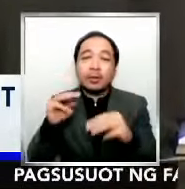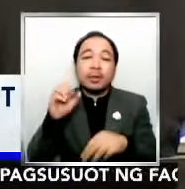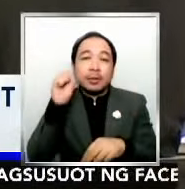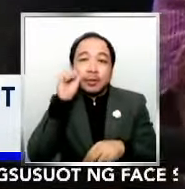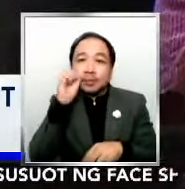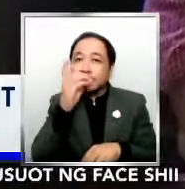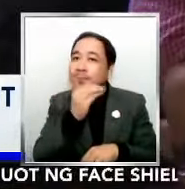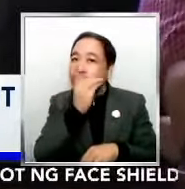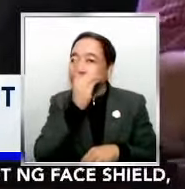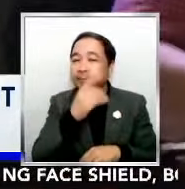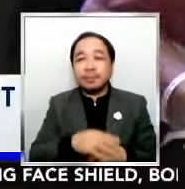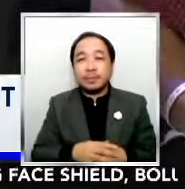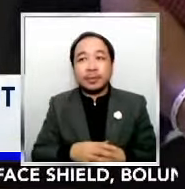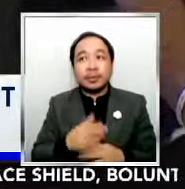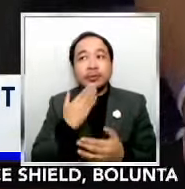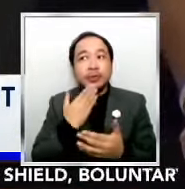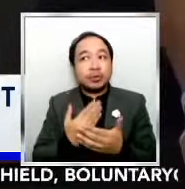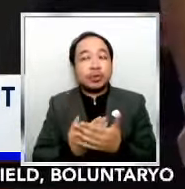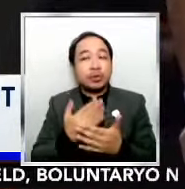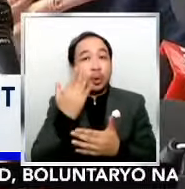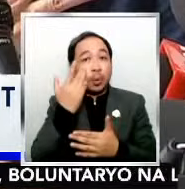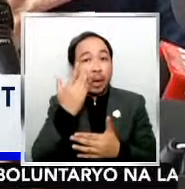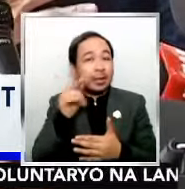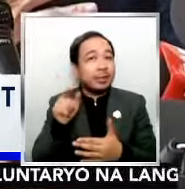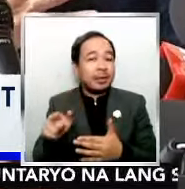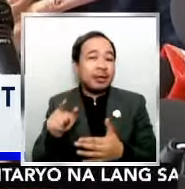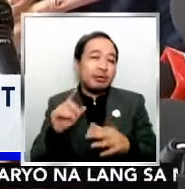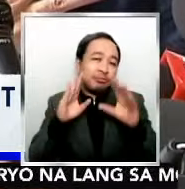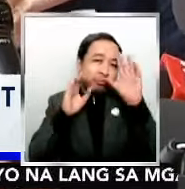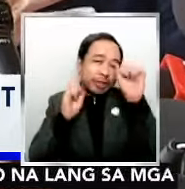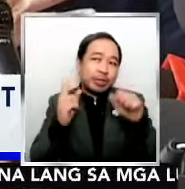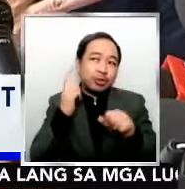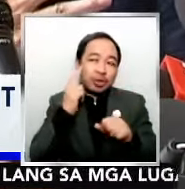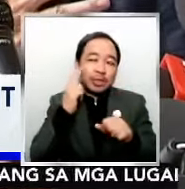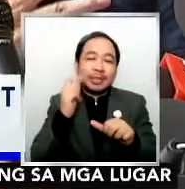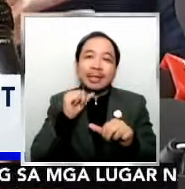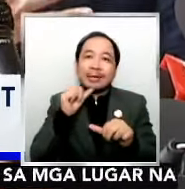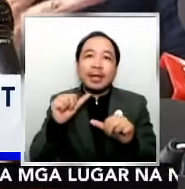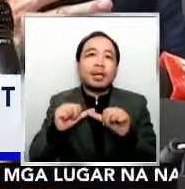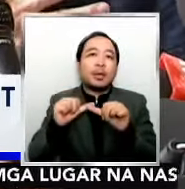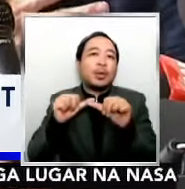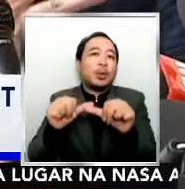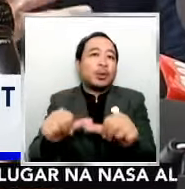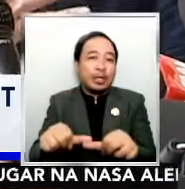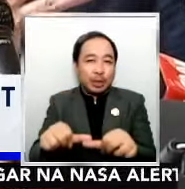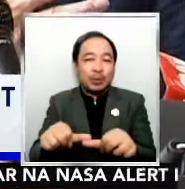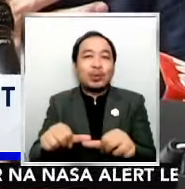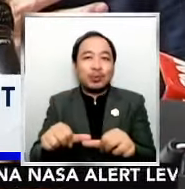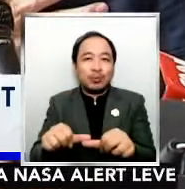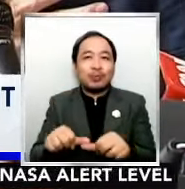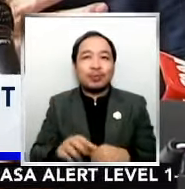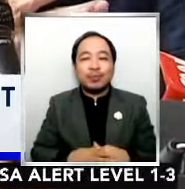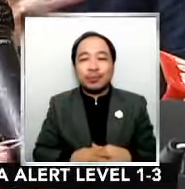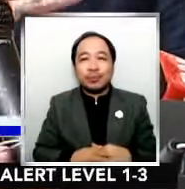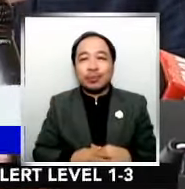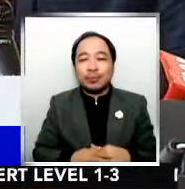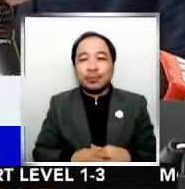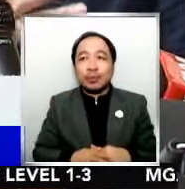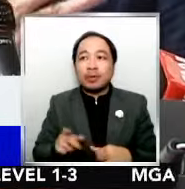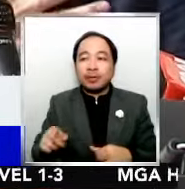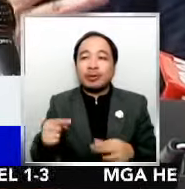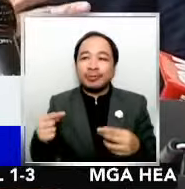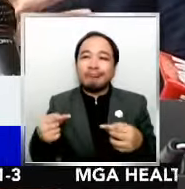hindi na tumakbong vice presidente ang Pangulo. Magkakasakitan po kung tumakbo si Pangulong Duterte bilang vice president. Hindi po